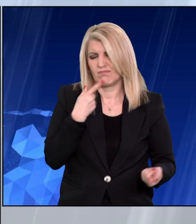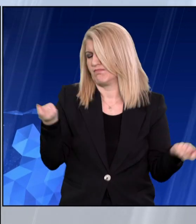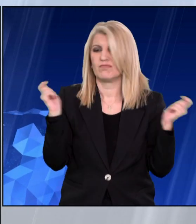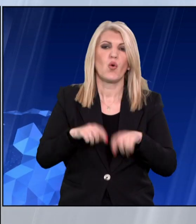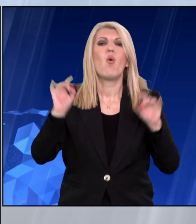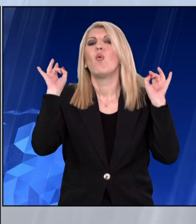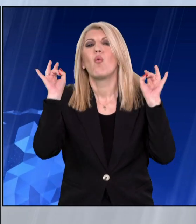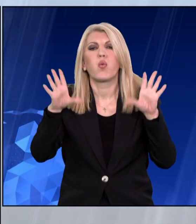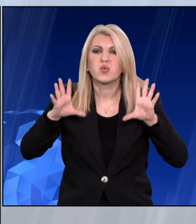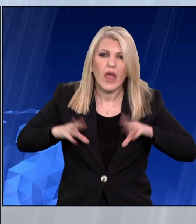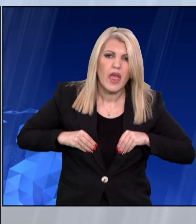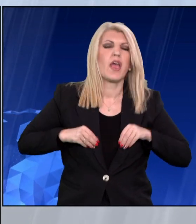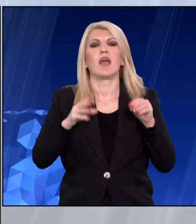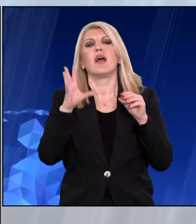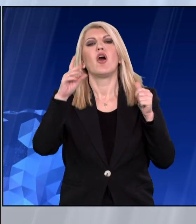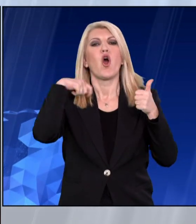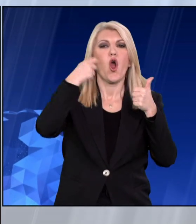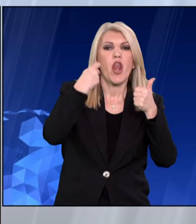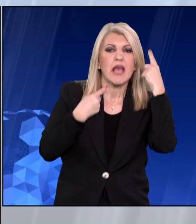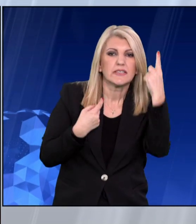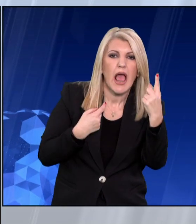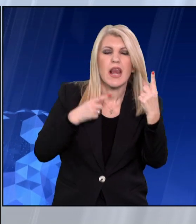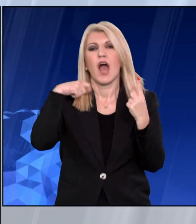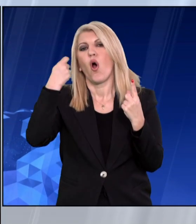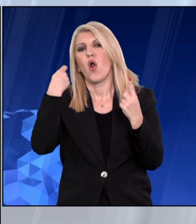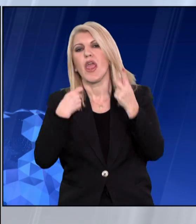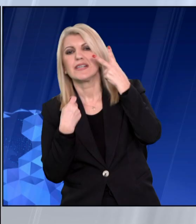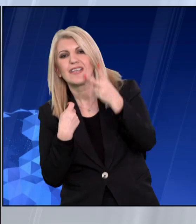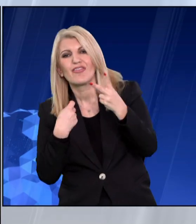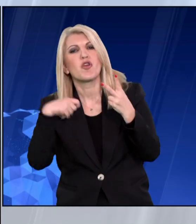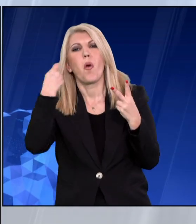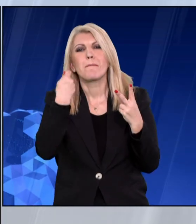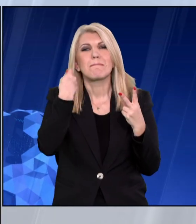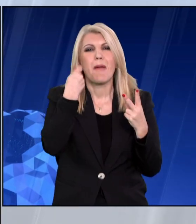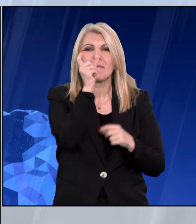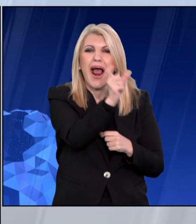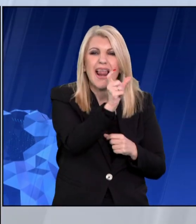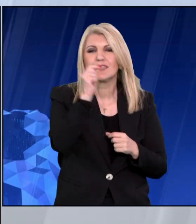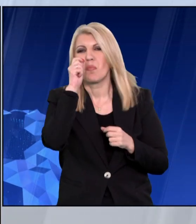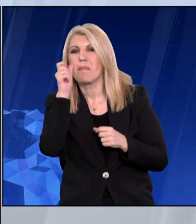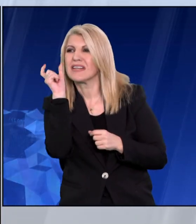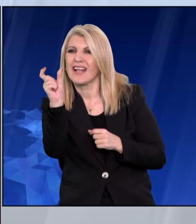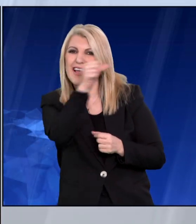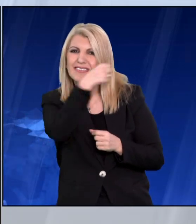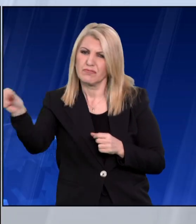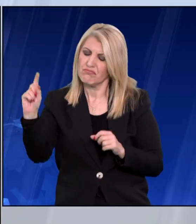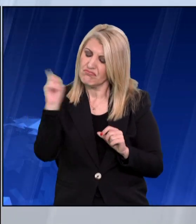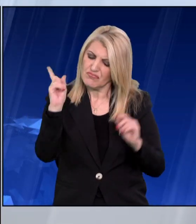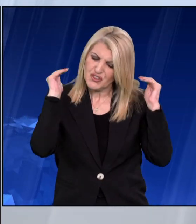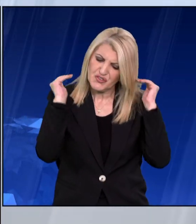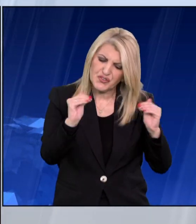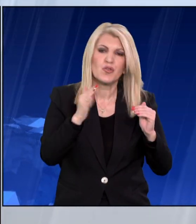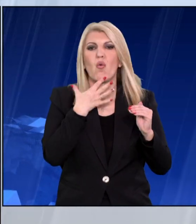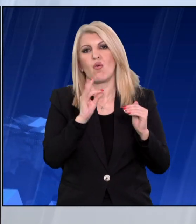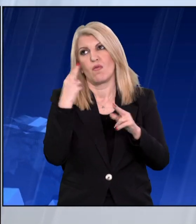εικόνα της οικογένειας εδώ και αιώνες δευτέρα και τρίτη ο άκης σκέρτσος που θα είναι και ο εισηγητής του νομοσχεδίου θα κάνει μασάζ στους βουλευτές νέας δημοκρατίας